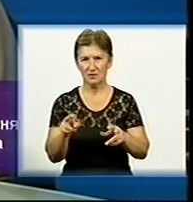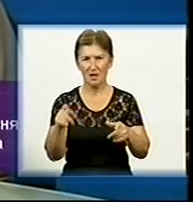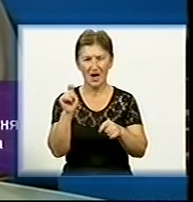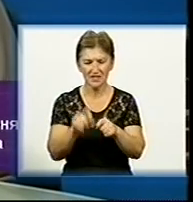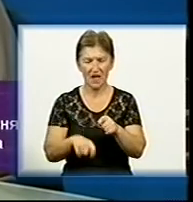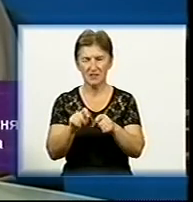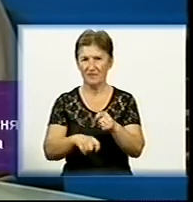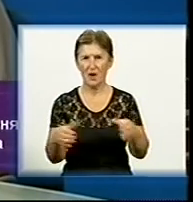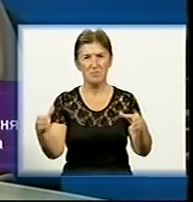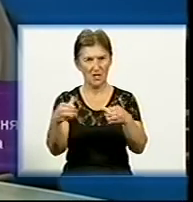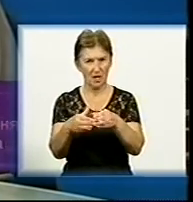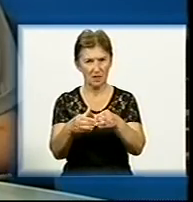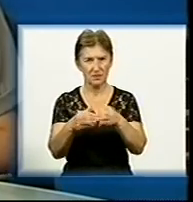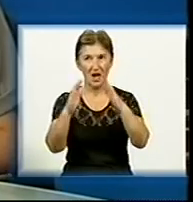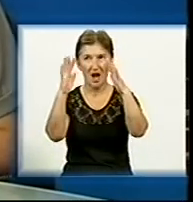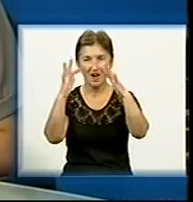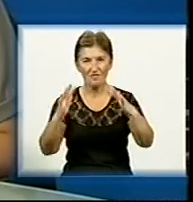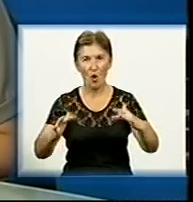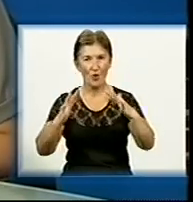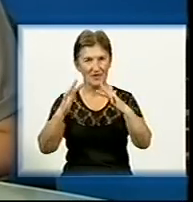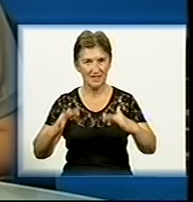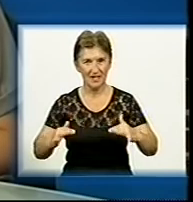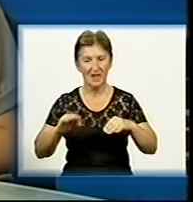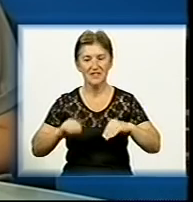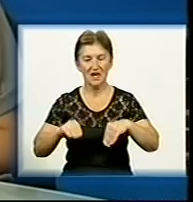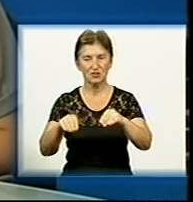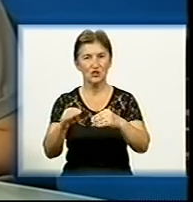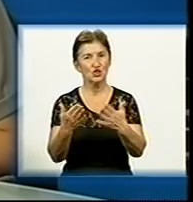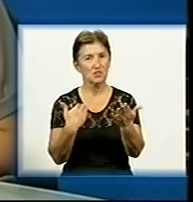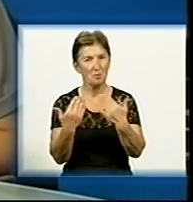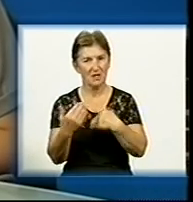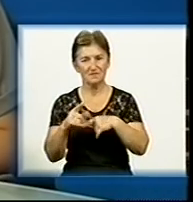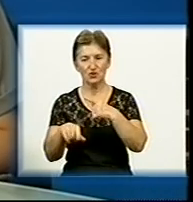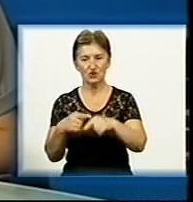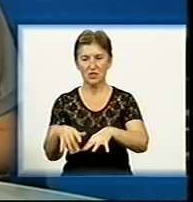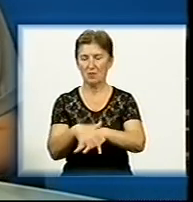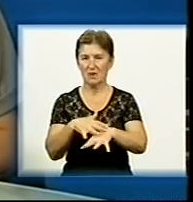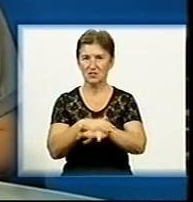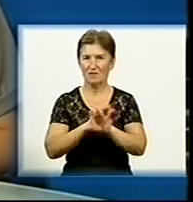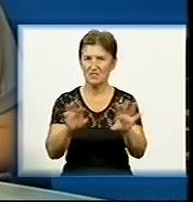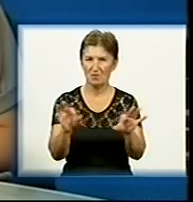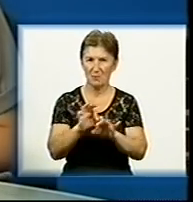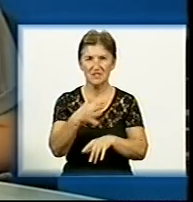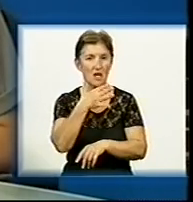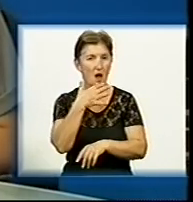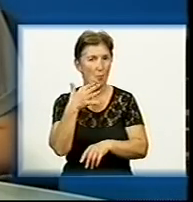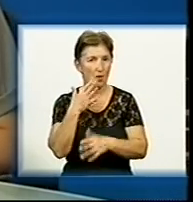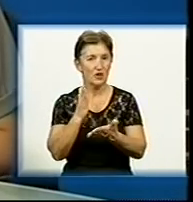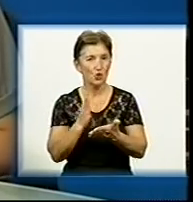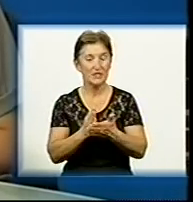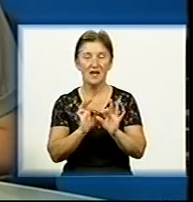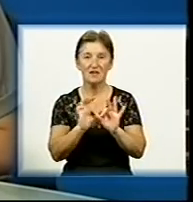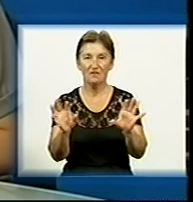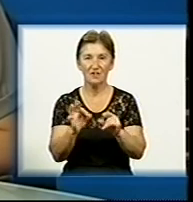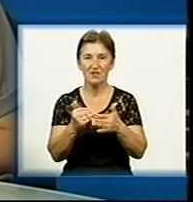постійно патрулюють, хвойні насадження, проводять бесіди через засоби масової інформації. Багато йде